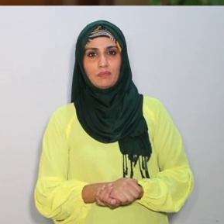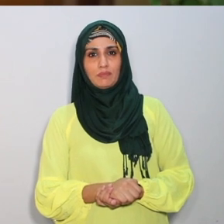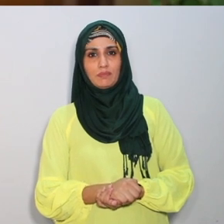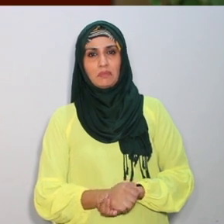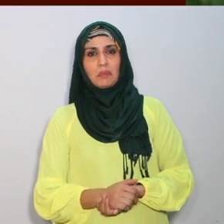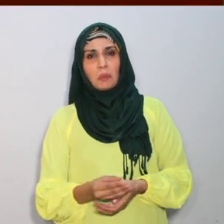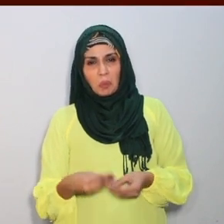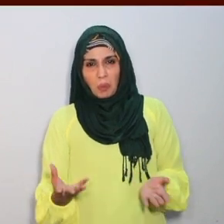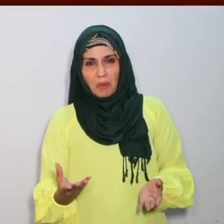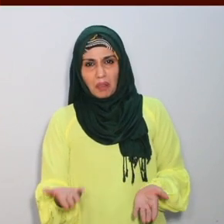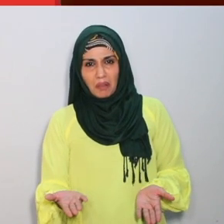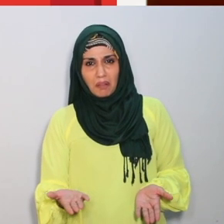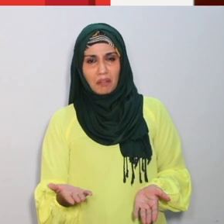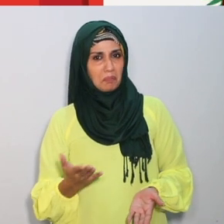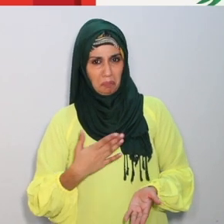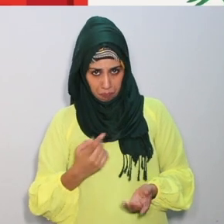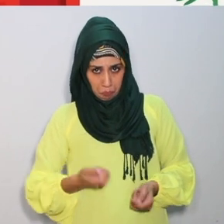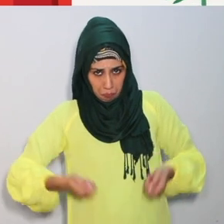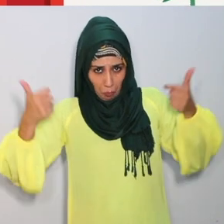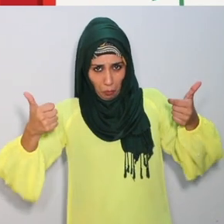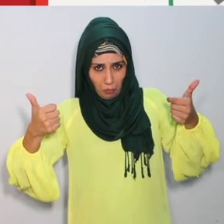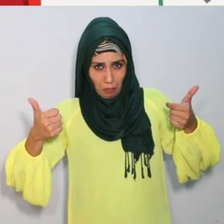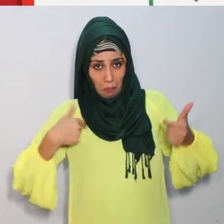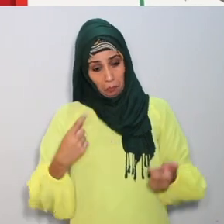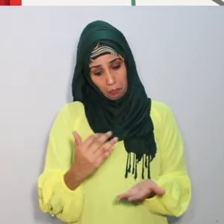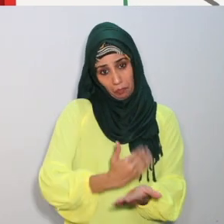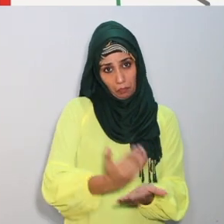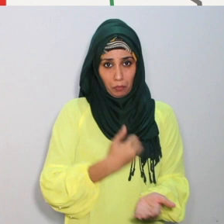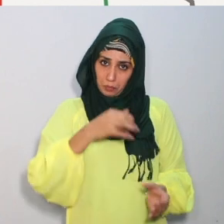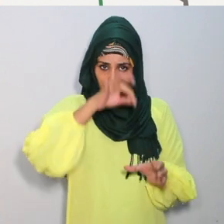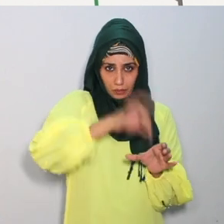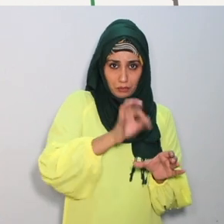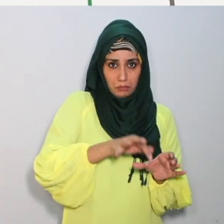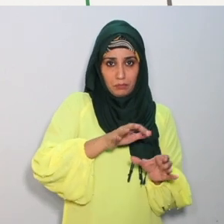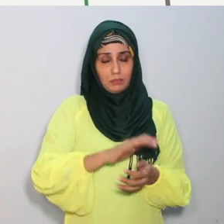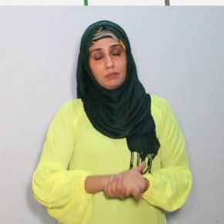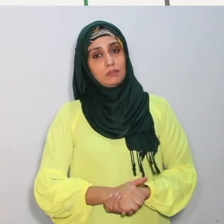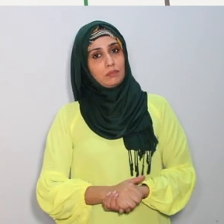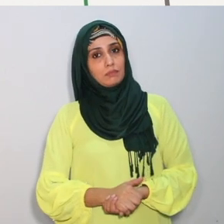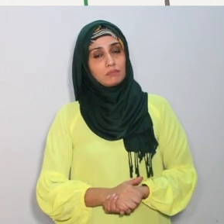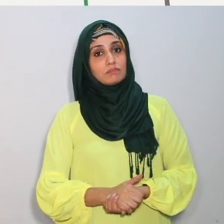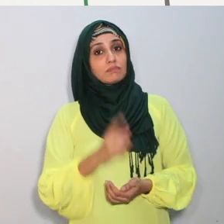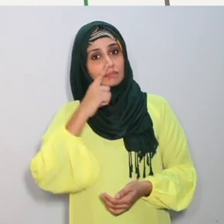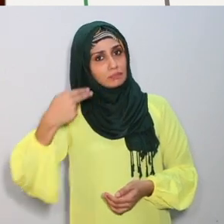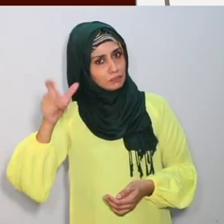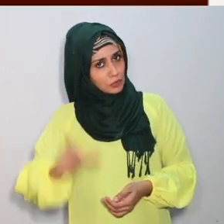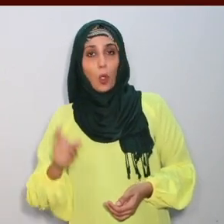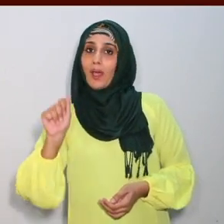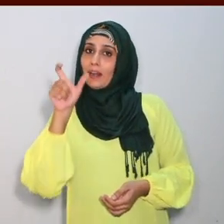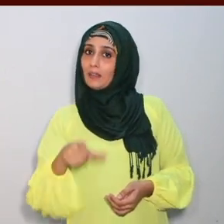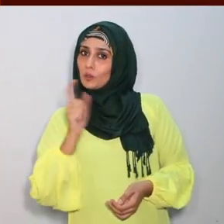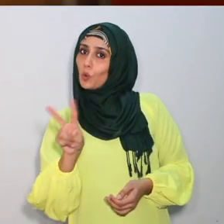ये कैसा तोहफा है, हमारे पास तो कभी इतने पैसे होते ही नहीं हैं कि हम उन्हें गुल्लक में डाल सकें, हीरा और अजहर ने सोचा।